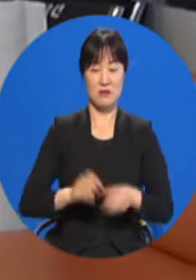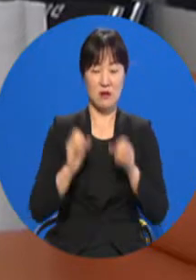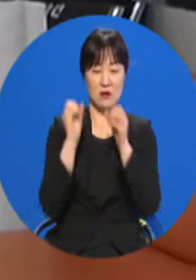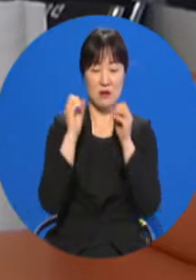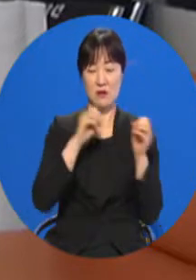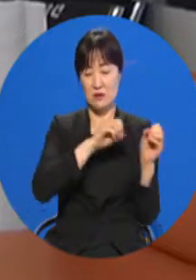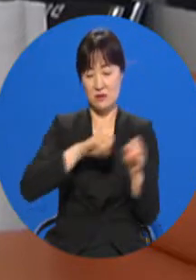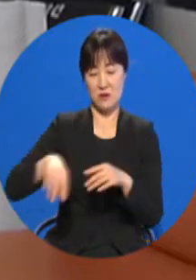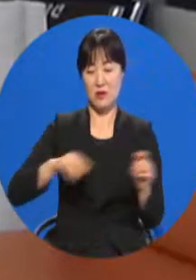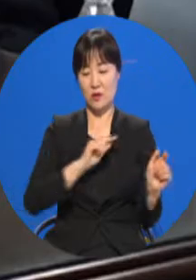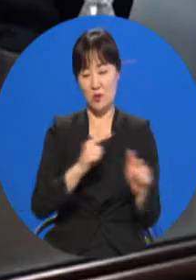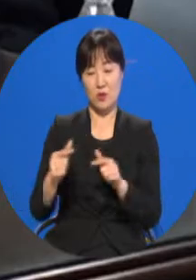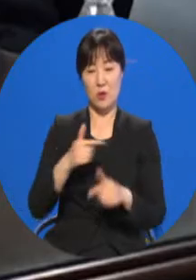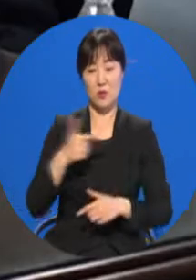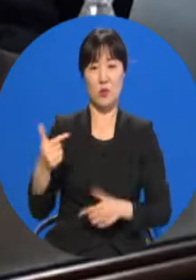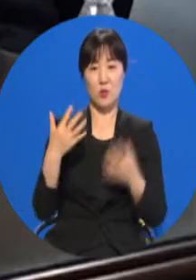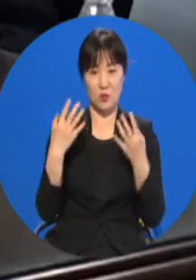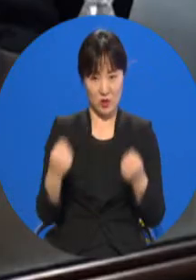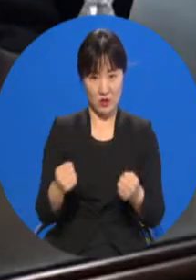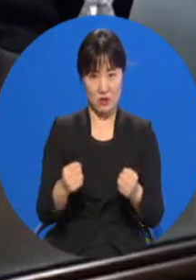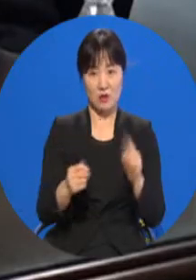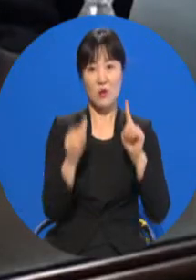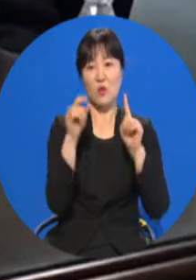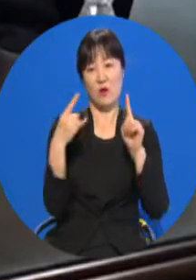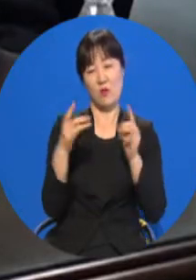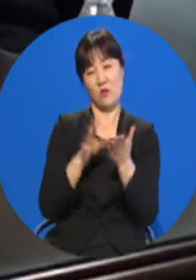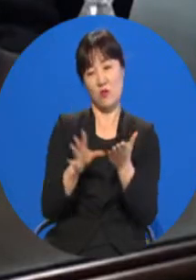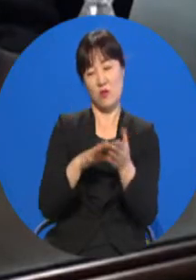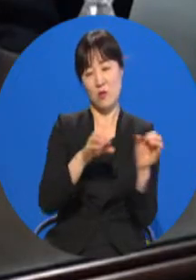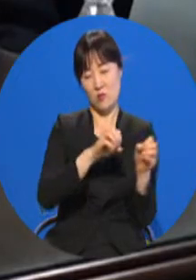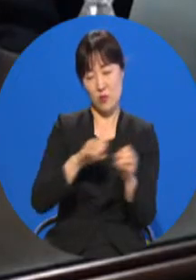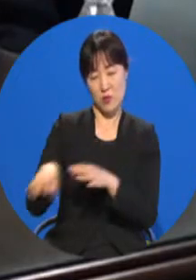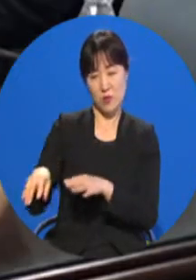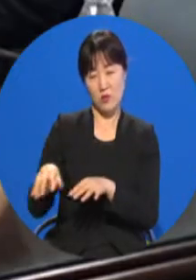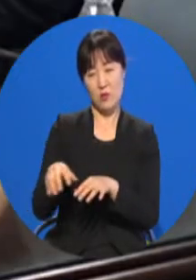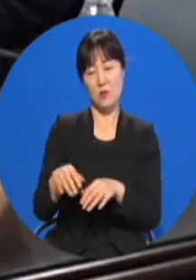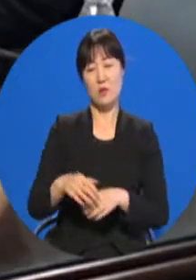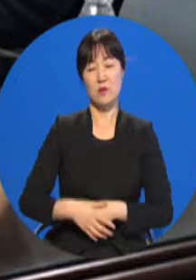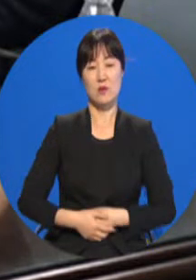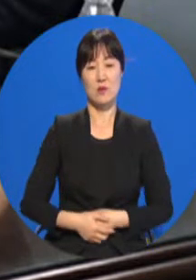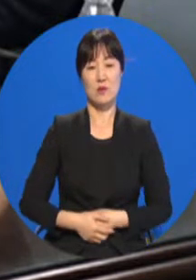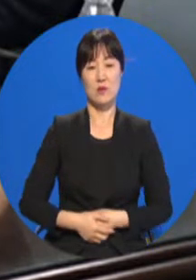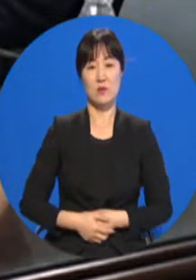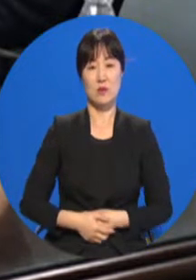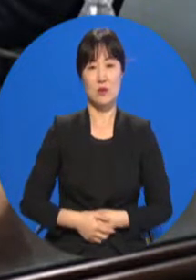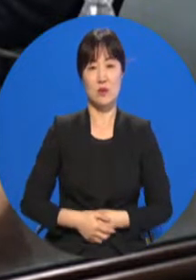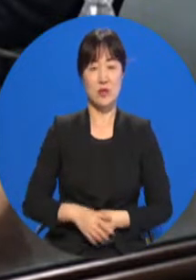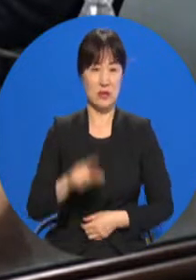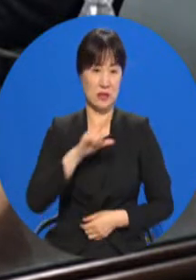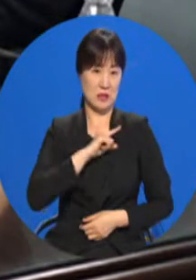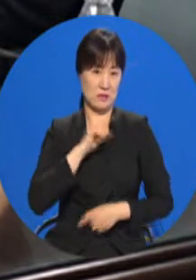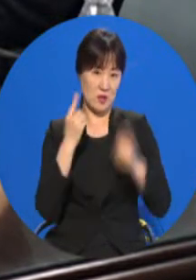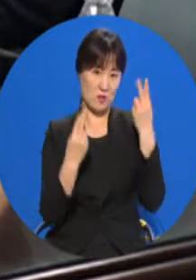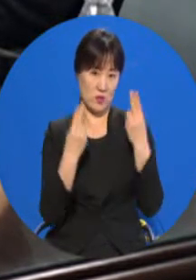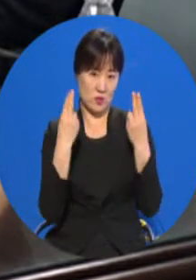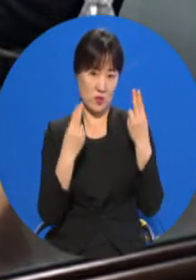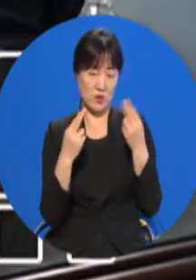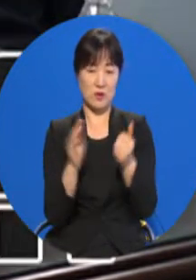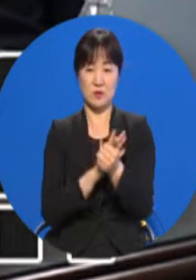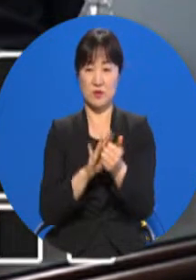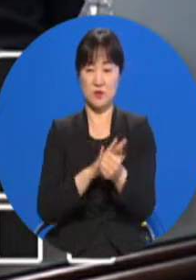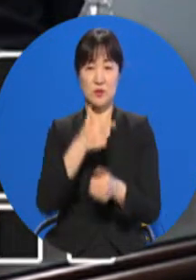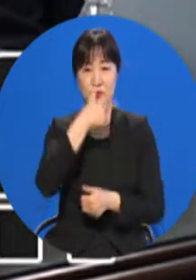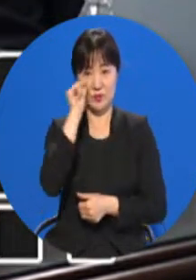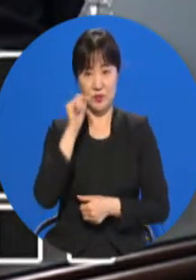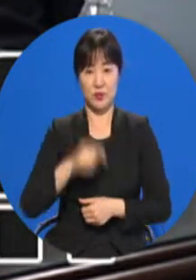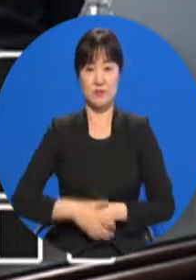너무 많은 느낌. 일회용품을 너무 많이 쓰고 버릴 수밖에 없는 이 구조가. 그 명성에 비해 서비스의 질이 너무 낮다. 네.